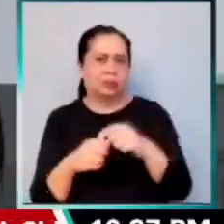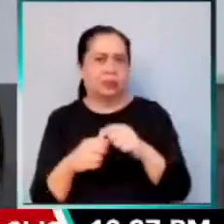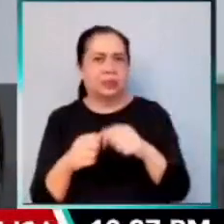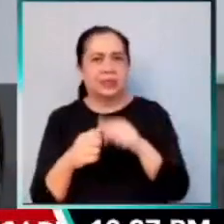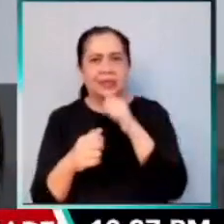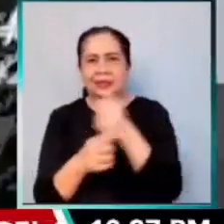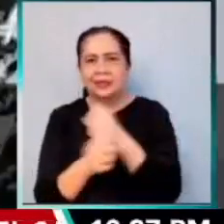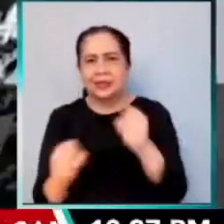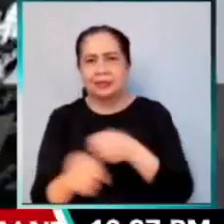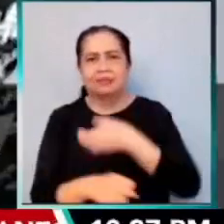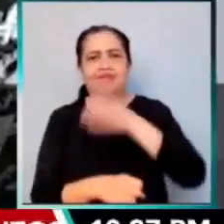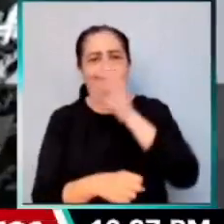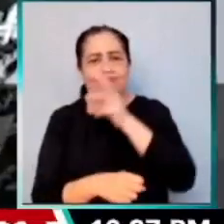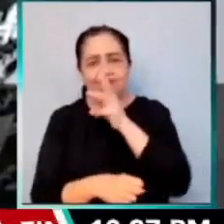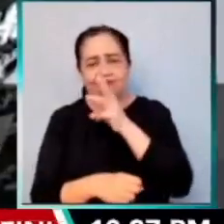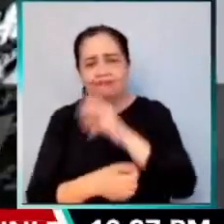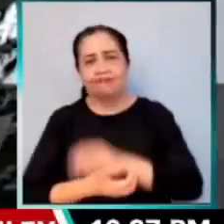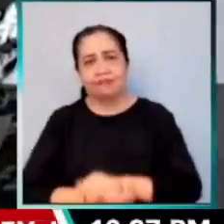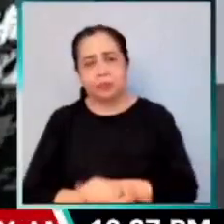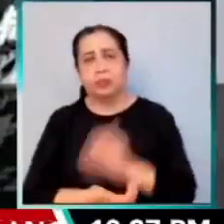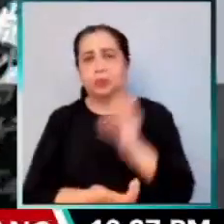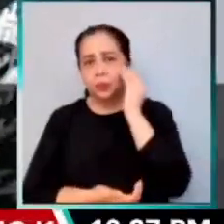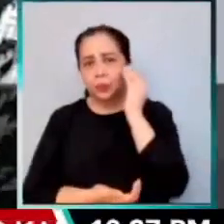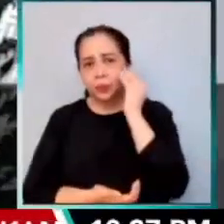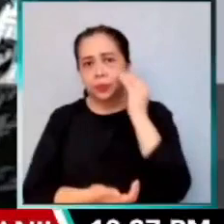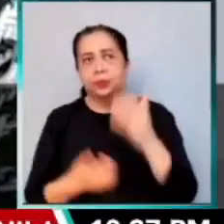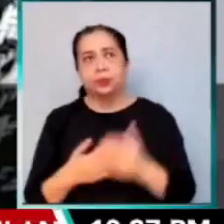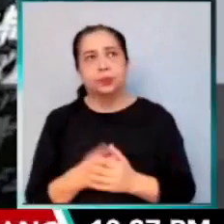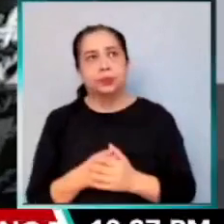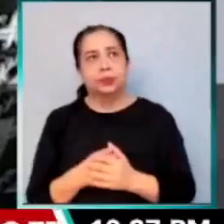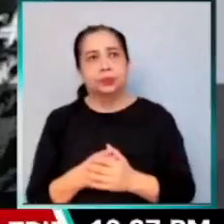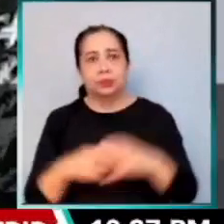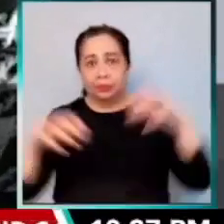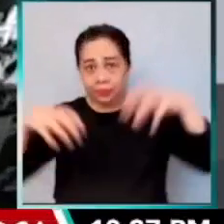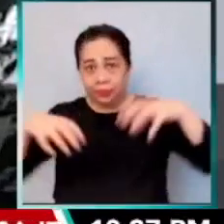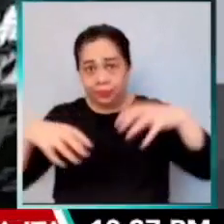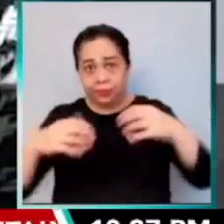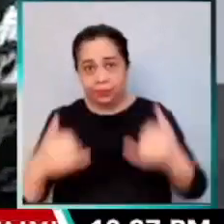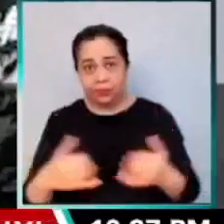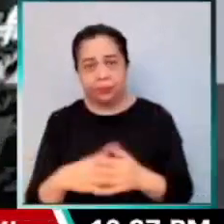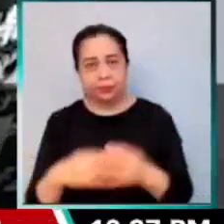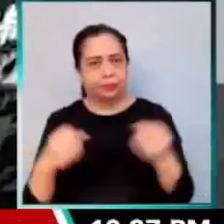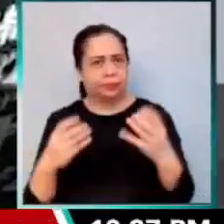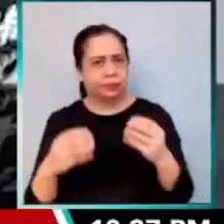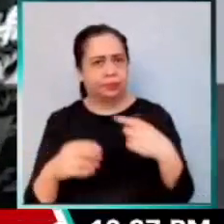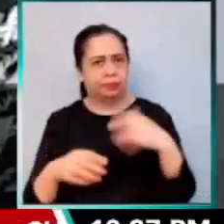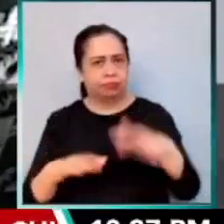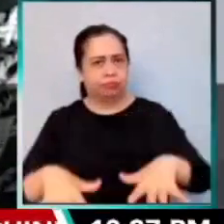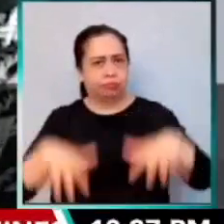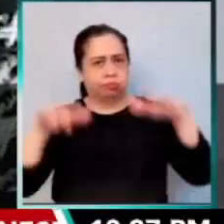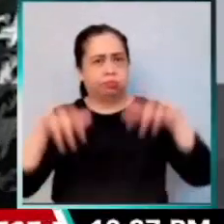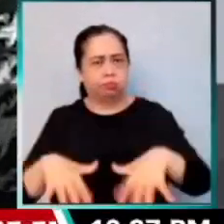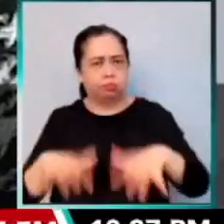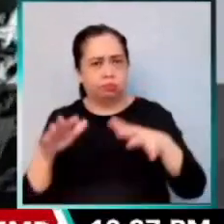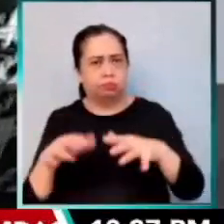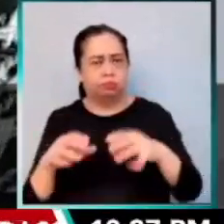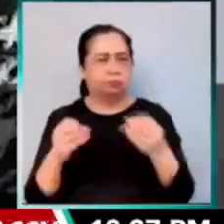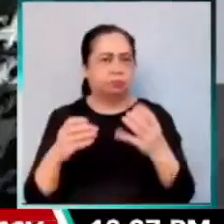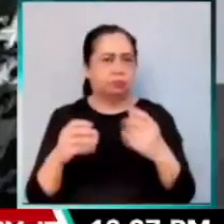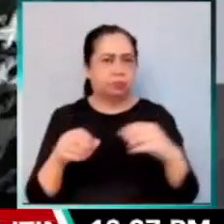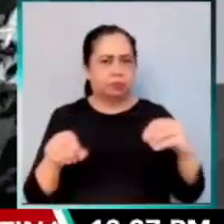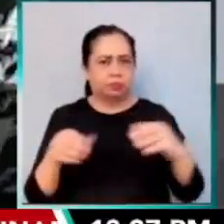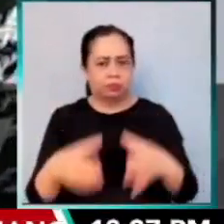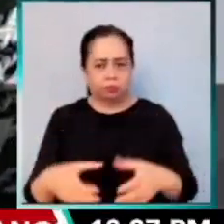drinking water. We know that tag-ulan ngayon, maraming pagbaha. Maraming mga napupunta rin sa